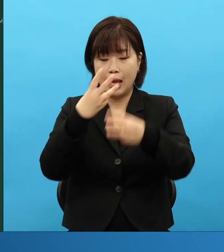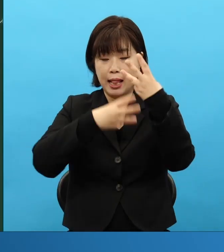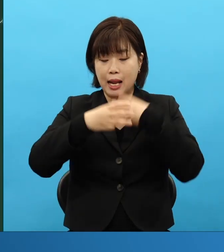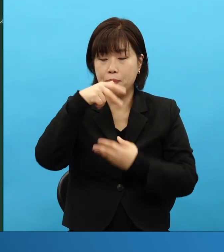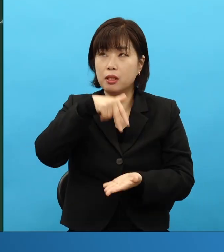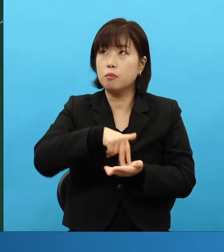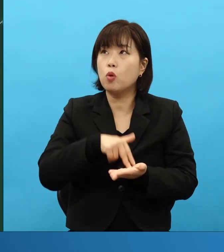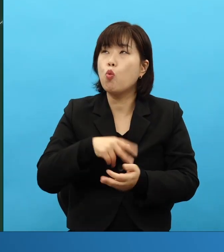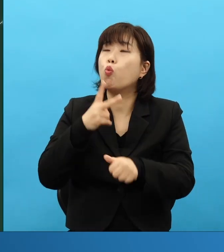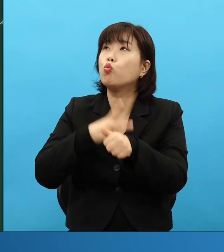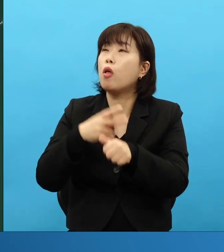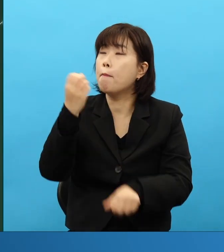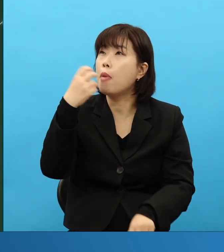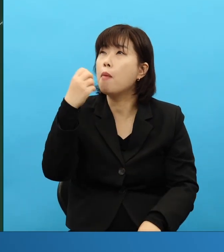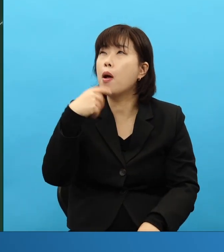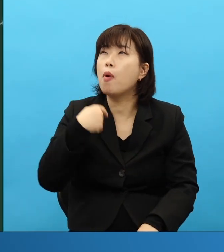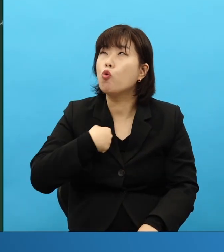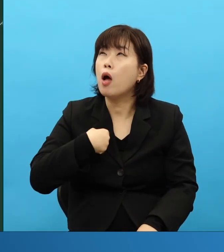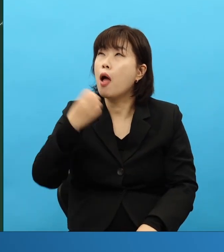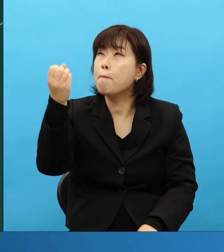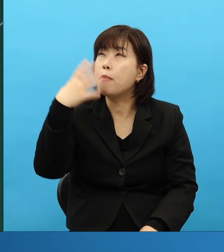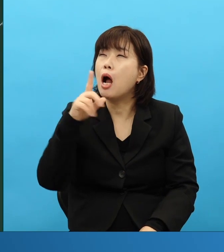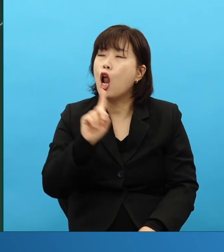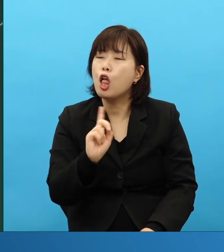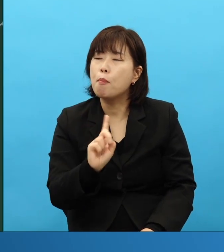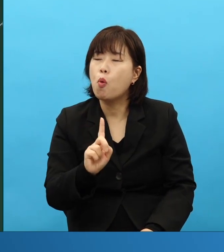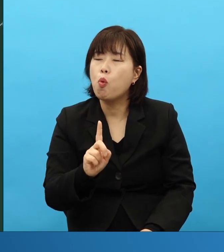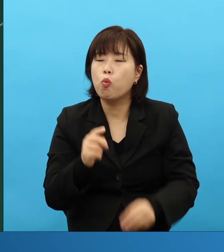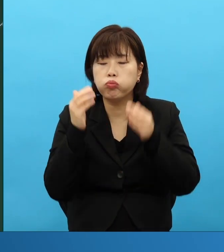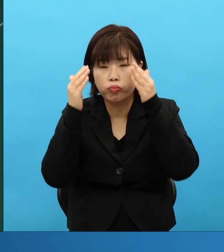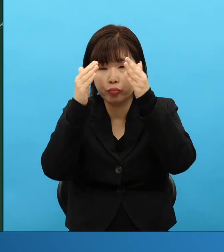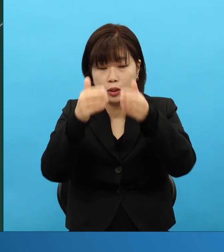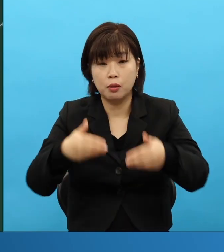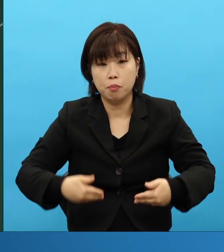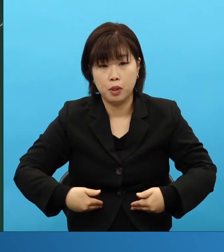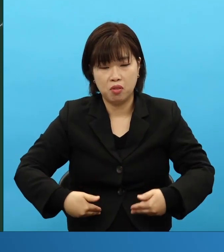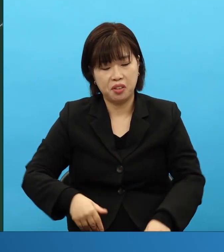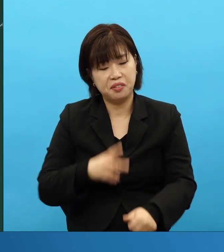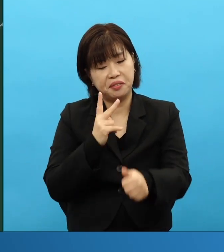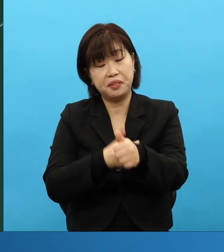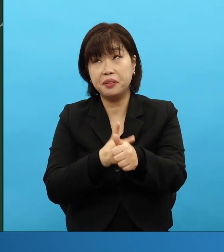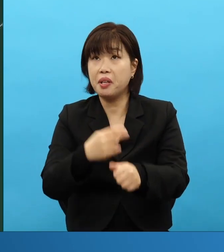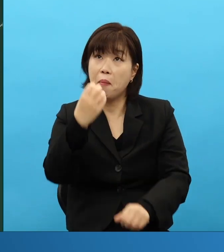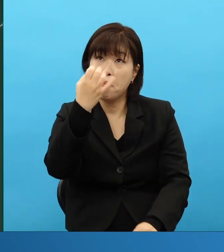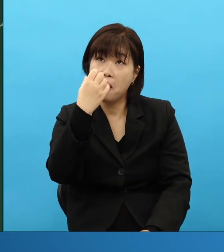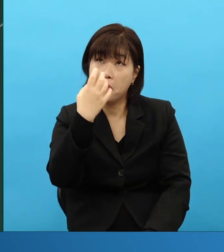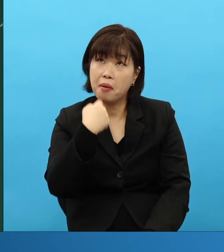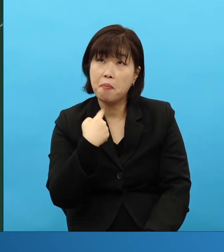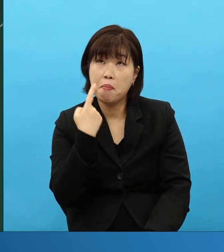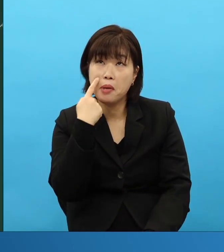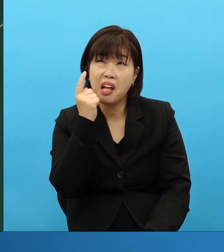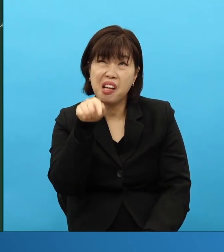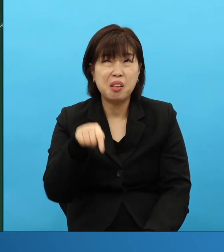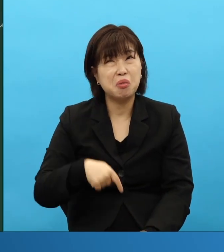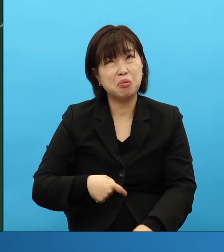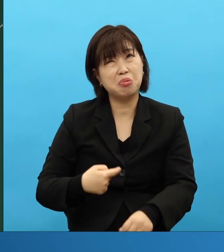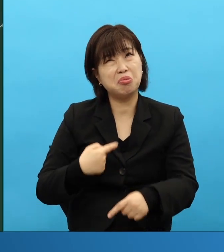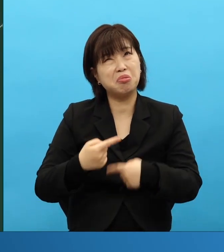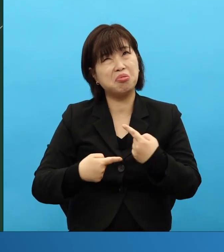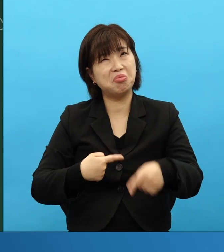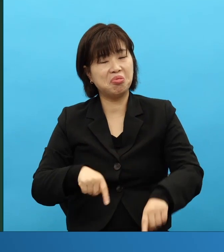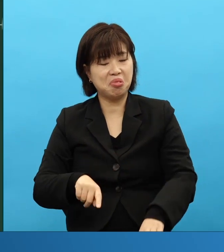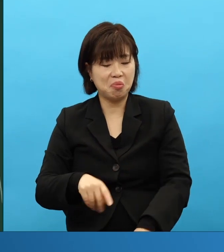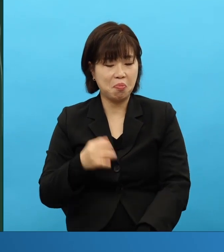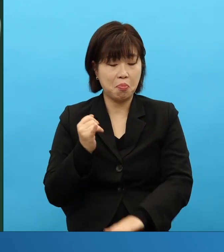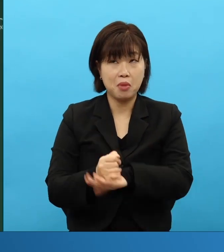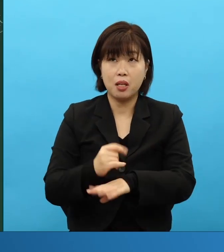listen to what the teacher is explaining to you. 선생님 설명 잘한다 못한다 하는 게 아니에요. 그건 내게 어떻게 표현하시는 거예요. It's not a matter of how well